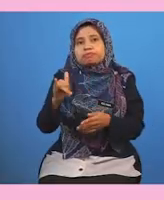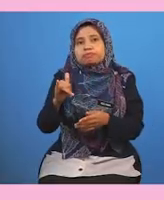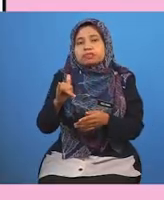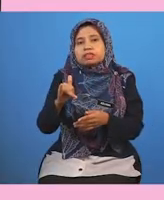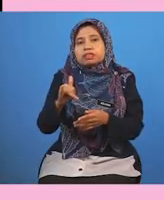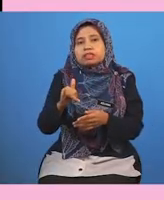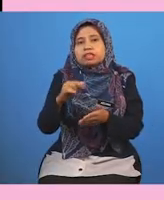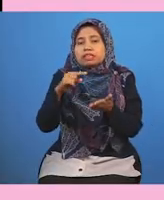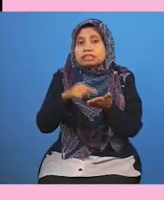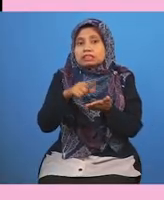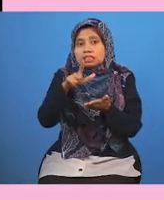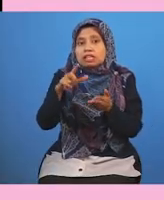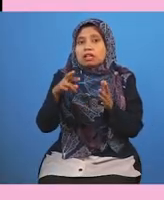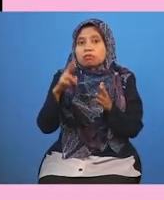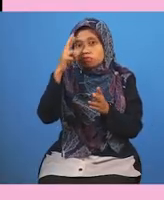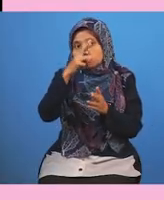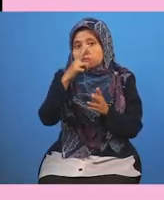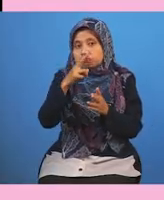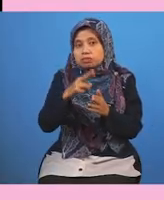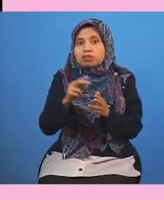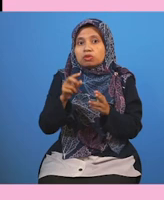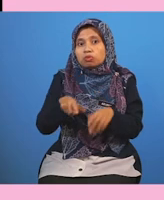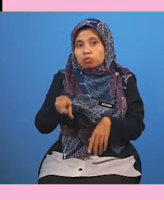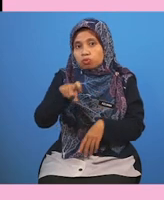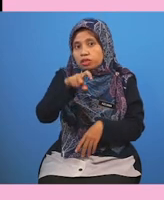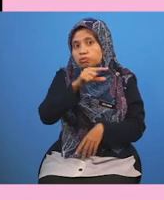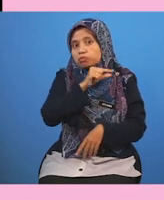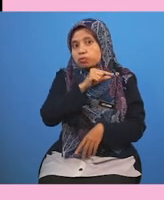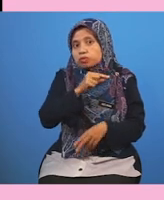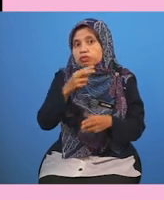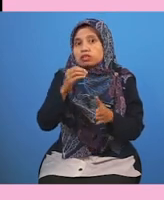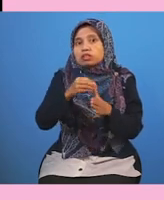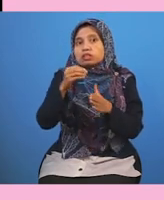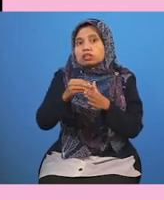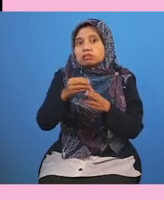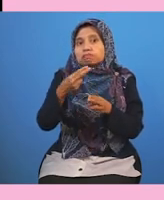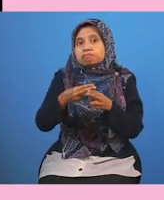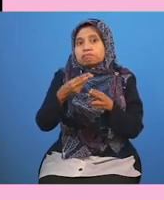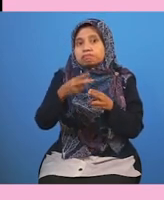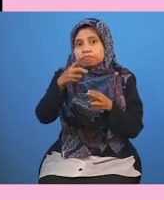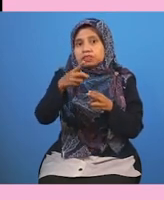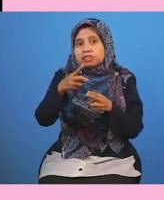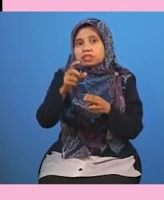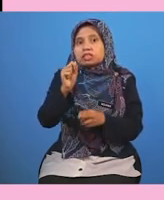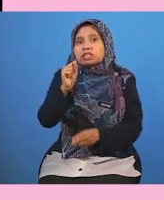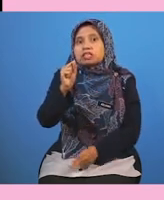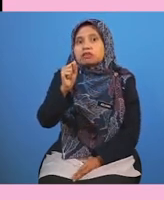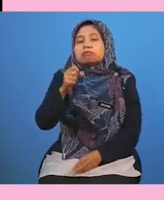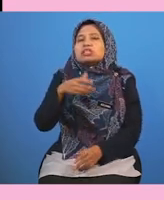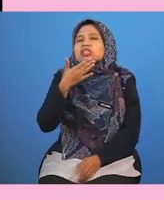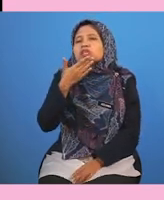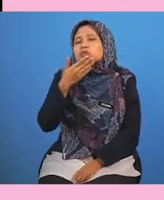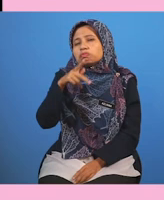Ha, inilah rupa ulat burung. Nama saintifiknya adalah Sopobus morio. Ia berwarna